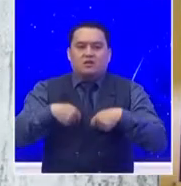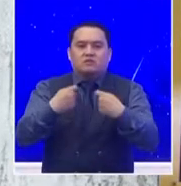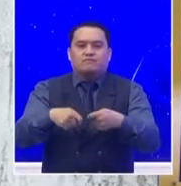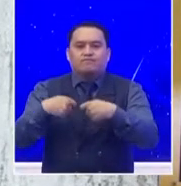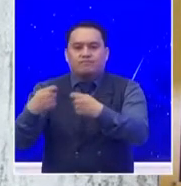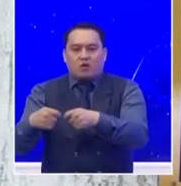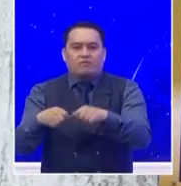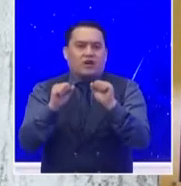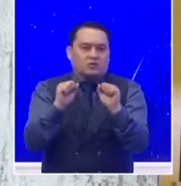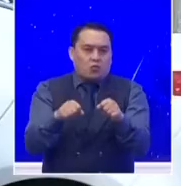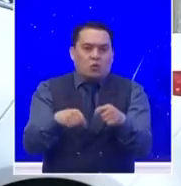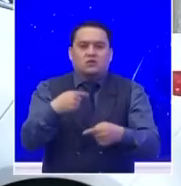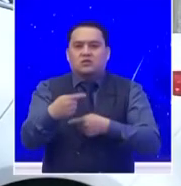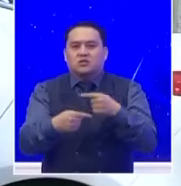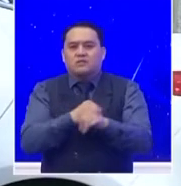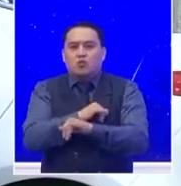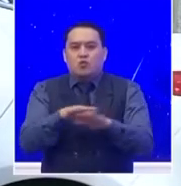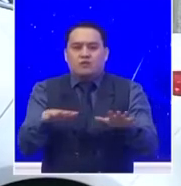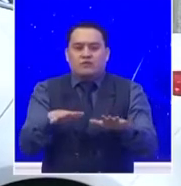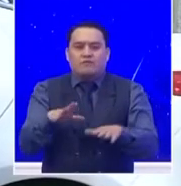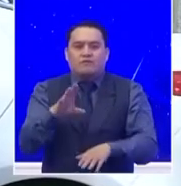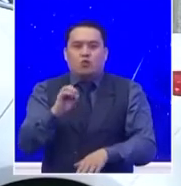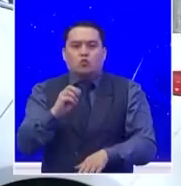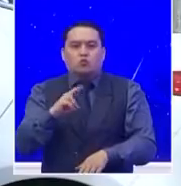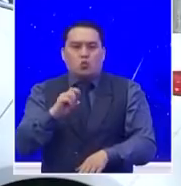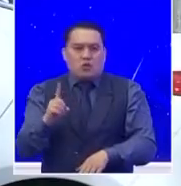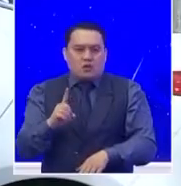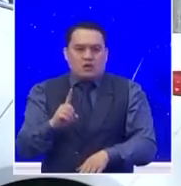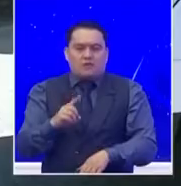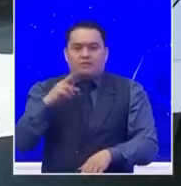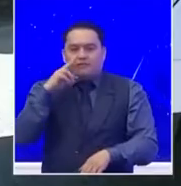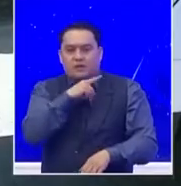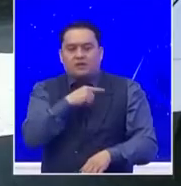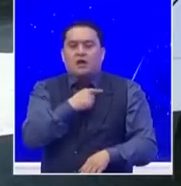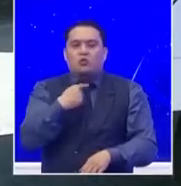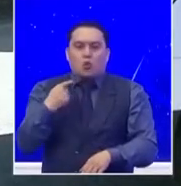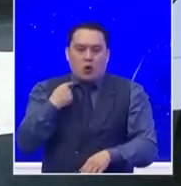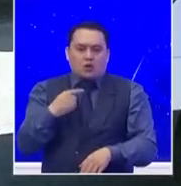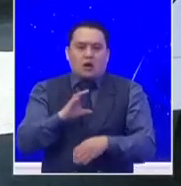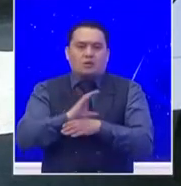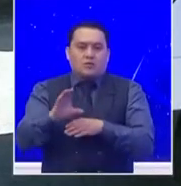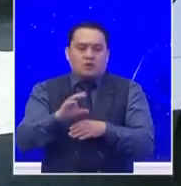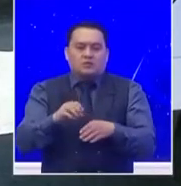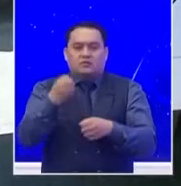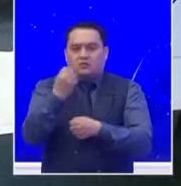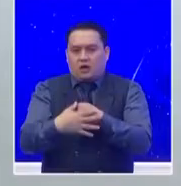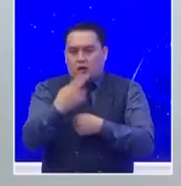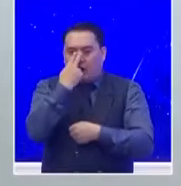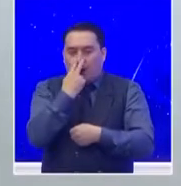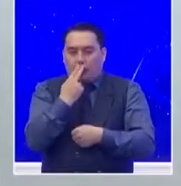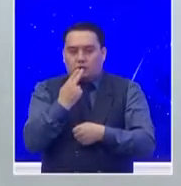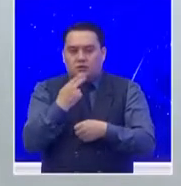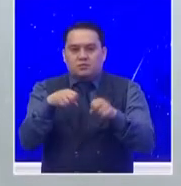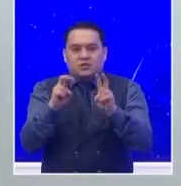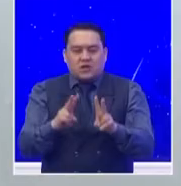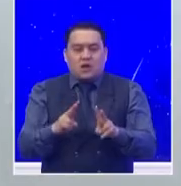путями, но самый распространенный из них – воздушно-капельный. Практически ежедневно в рейд по Талдыкургану отправляется мобильная служба Центра адаптации «Социальный